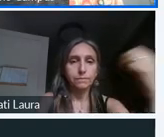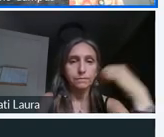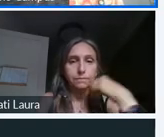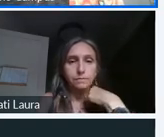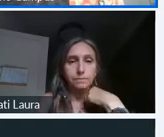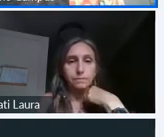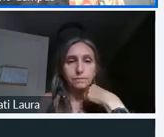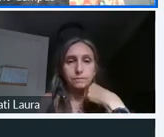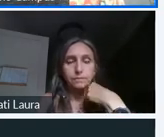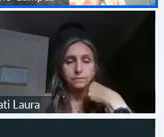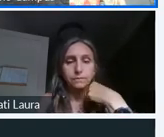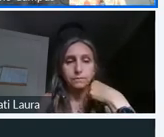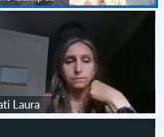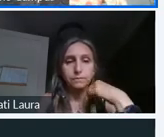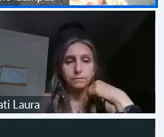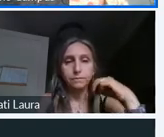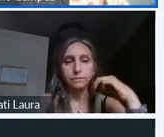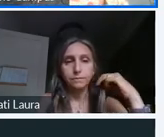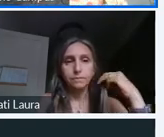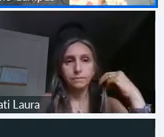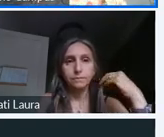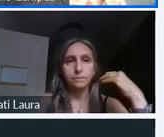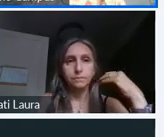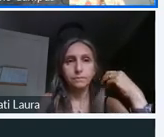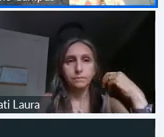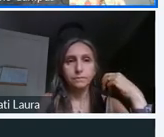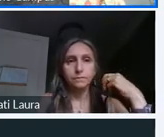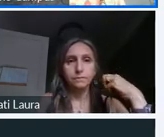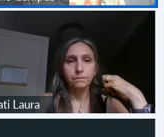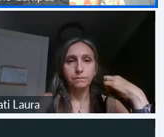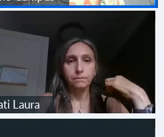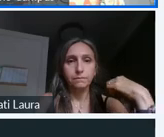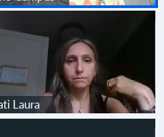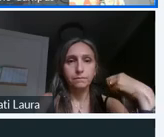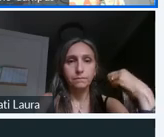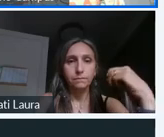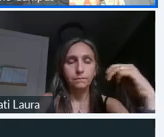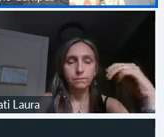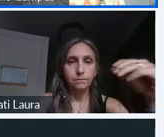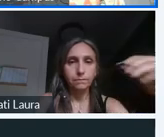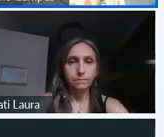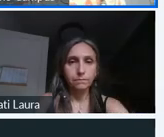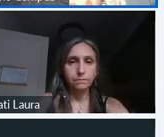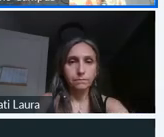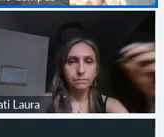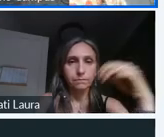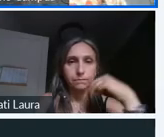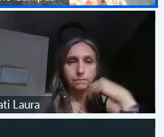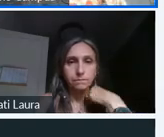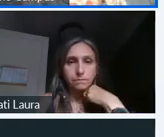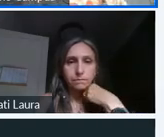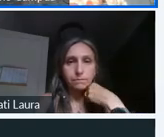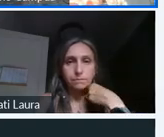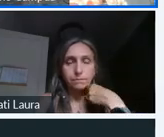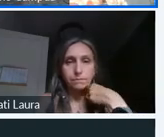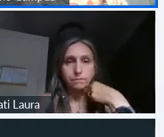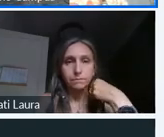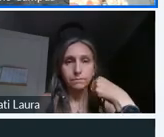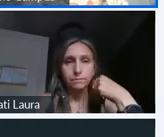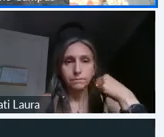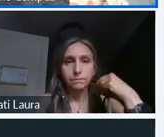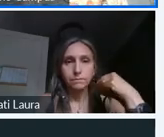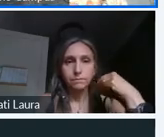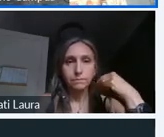portale cartografico e l'Agenzia delle Entrate, per chi ha a che fare appunto con i problemi catastali, più